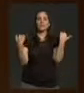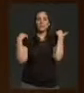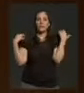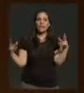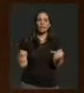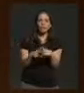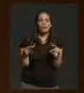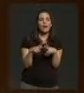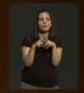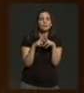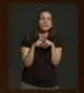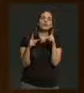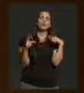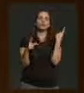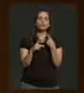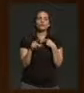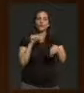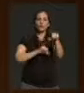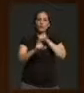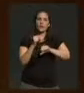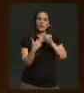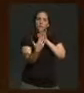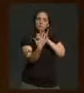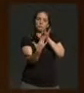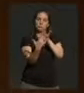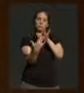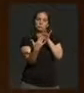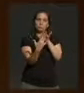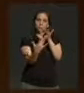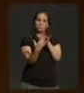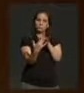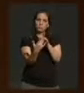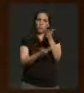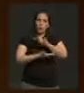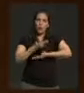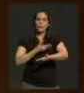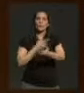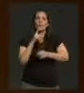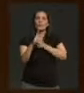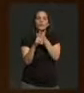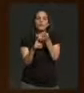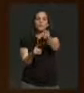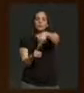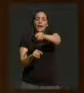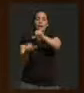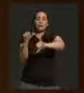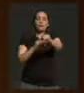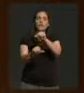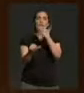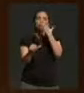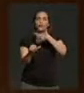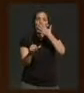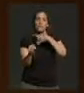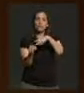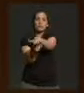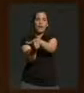elkarterekin hitz egin dugu, kolektiboaren beharrak ezagutzeko eta alden neurrian, klubaren baitan